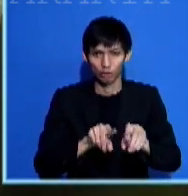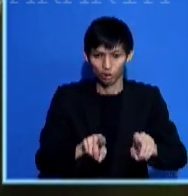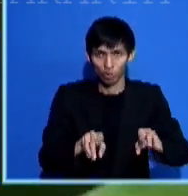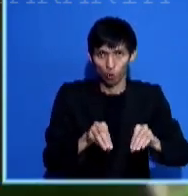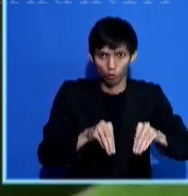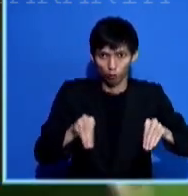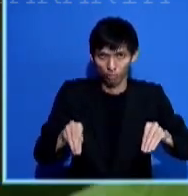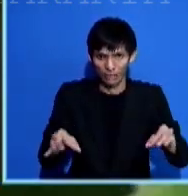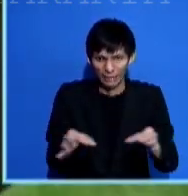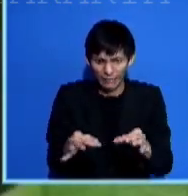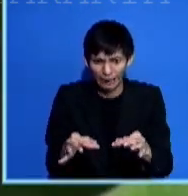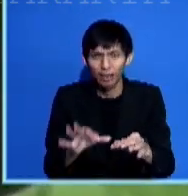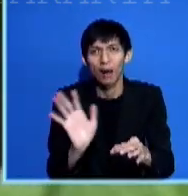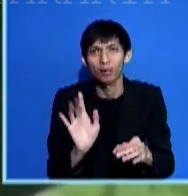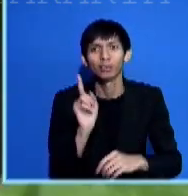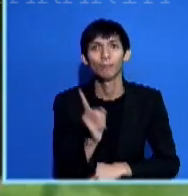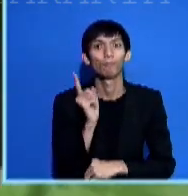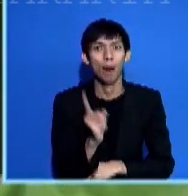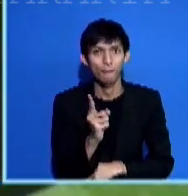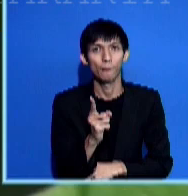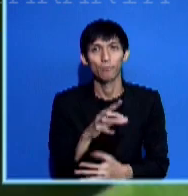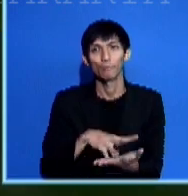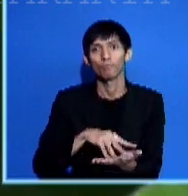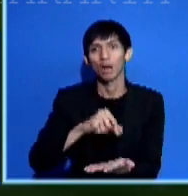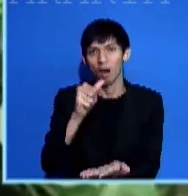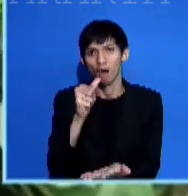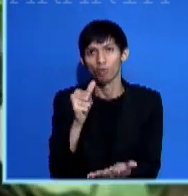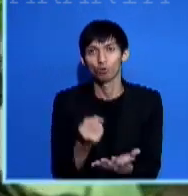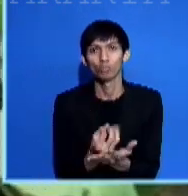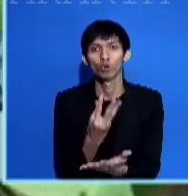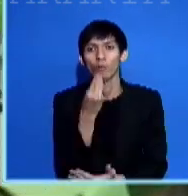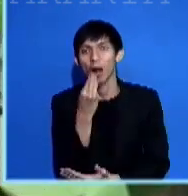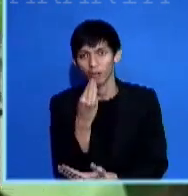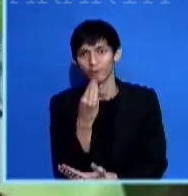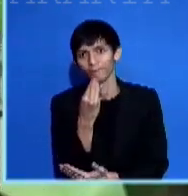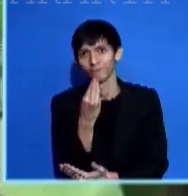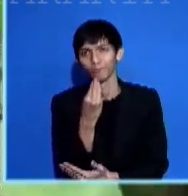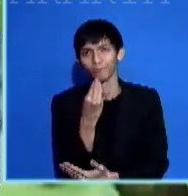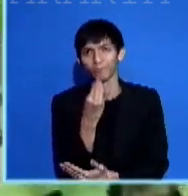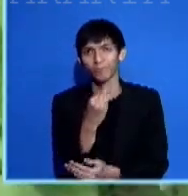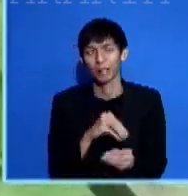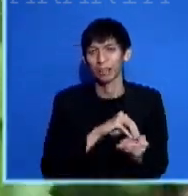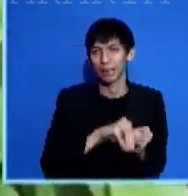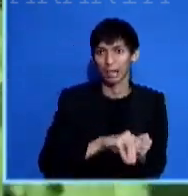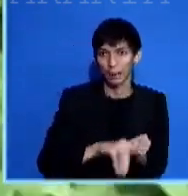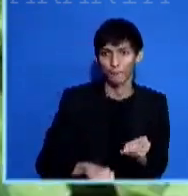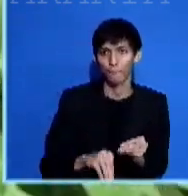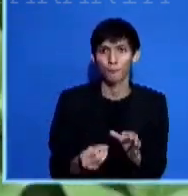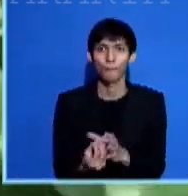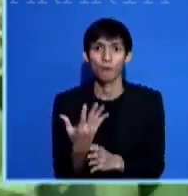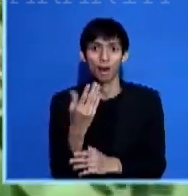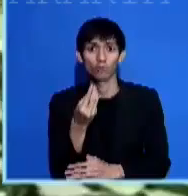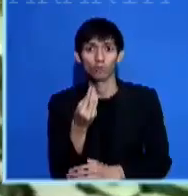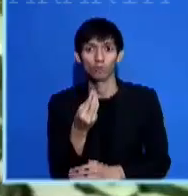Siti ingkang wusananipun Ugi mangaribawani Asil panen saben kilo ing pekenan lung Pendem jinis sapa Nyono menika